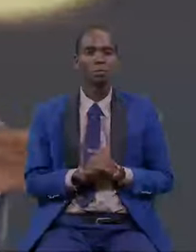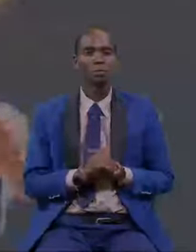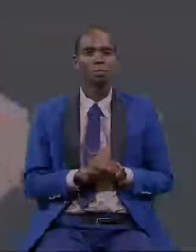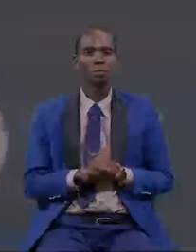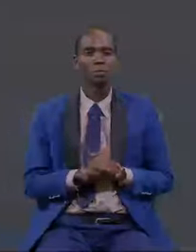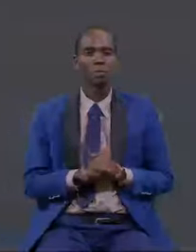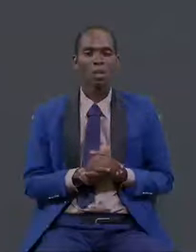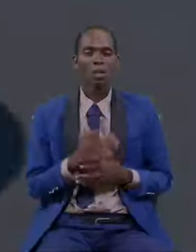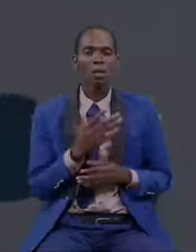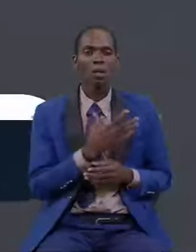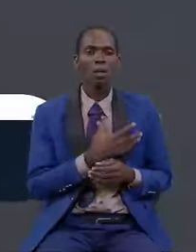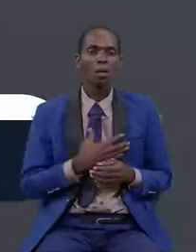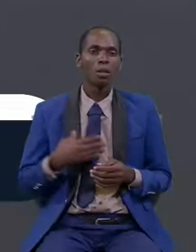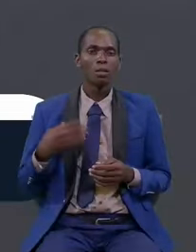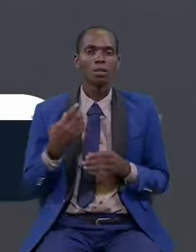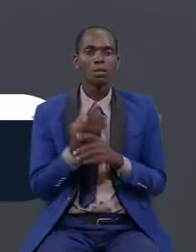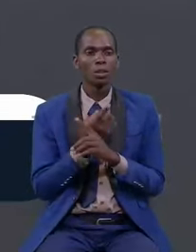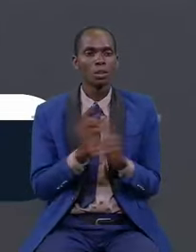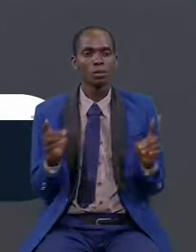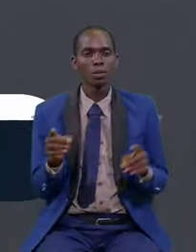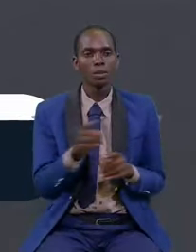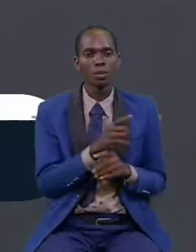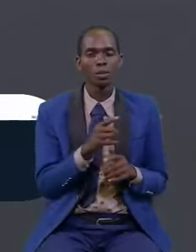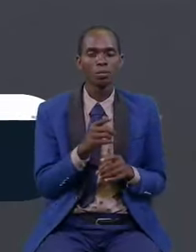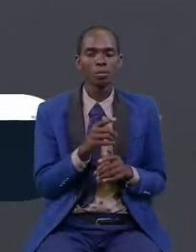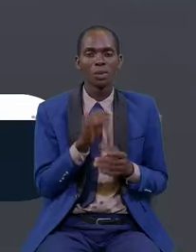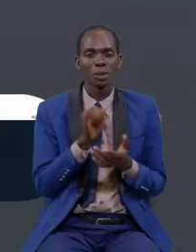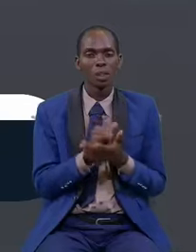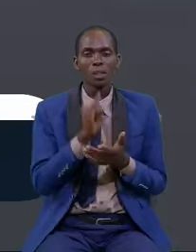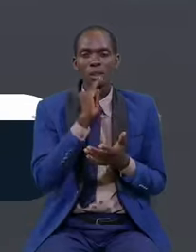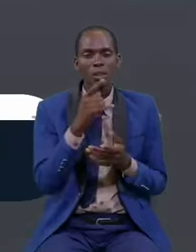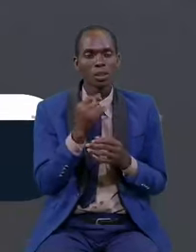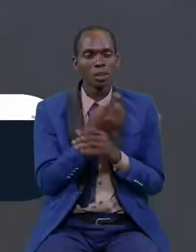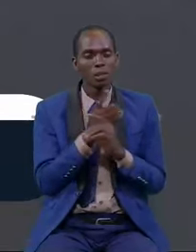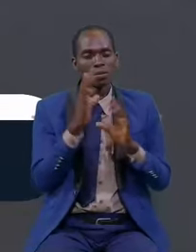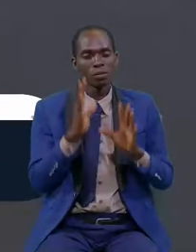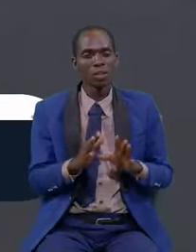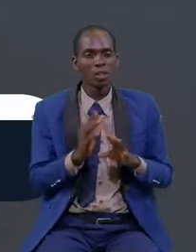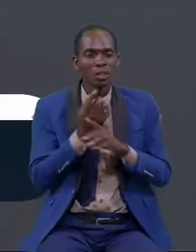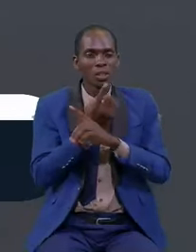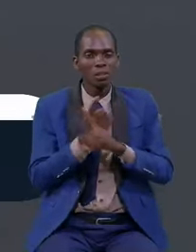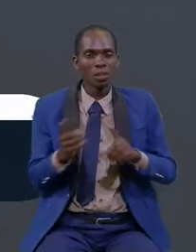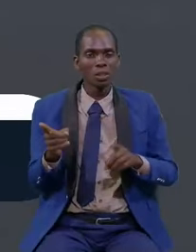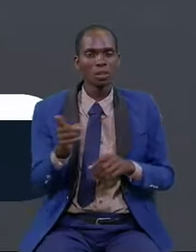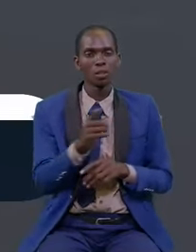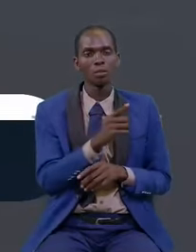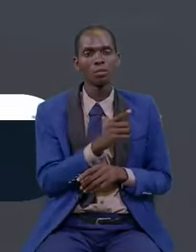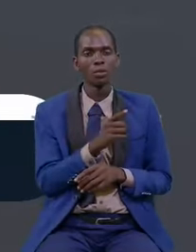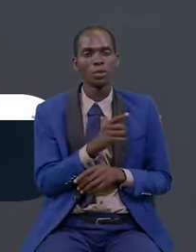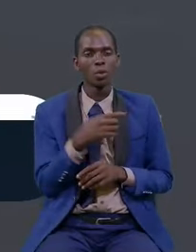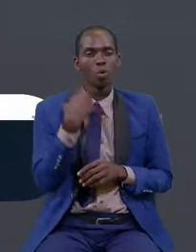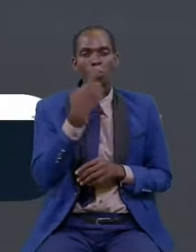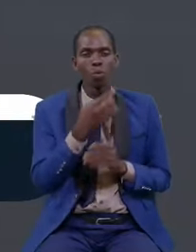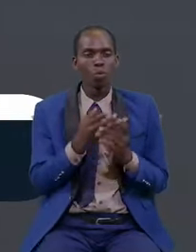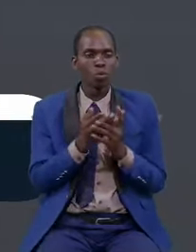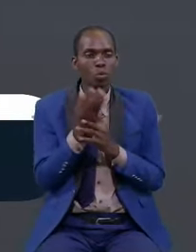Et qu'il délivra tout, il est le libérateur, et qu'il délivra tous ceux qui,